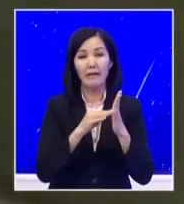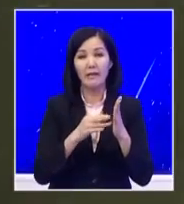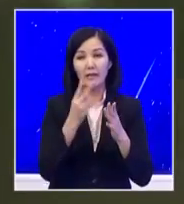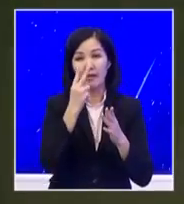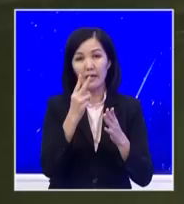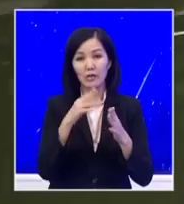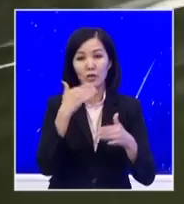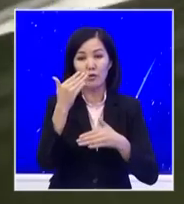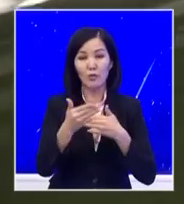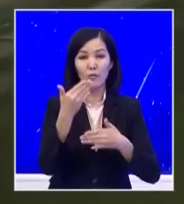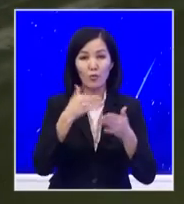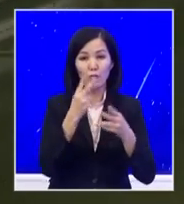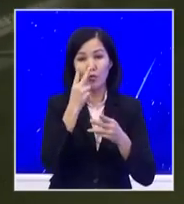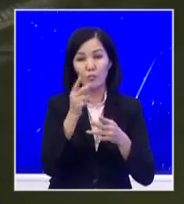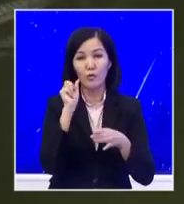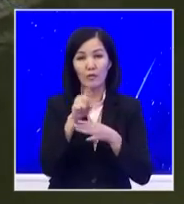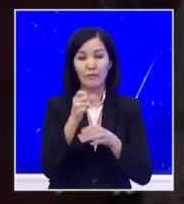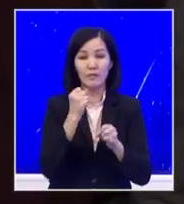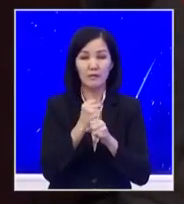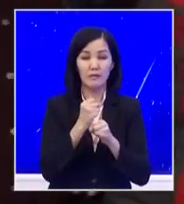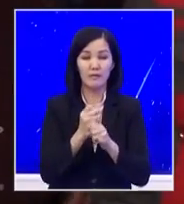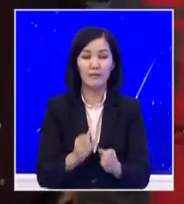көруге ыңғайлы етіп жасауды тапсырды.